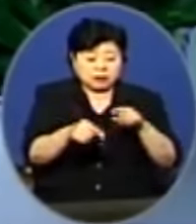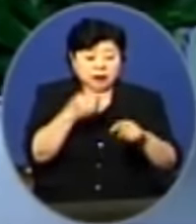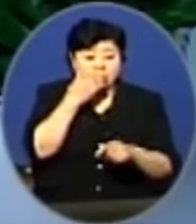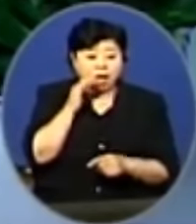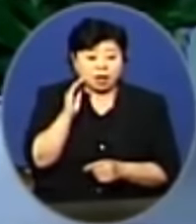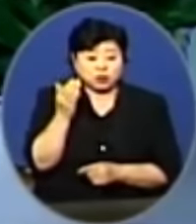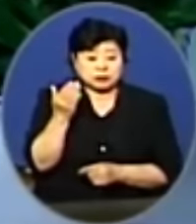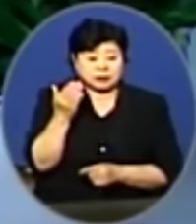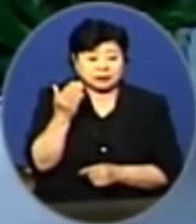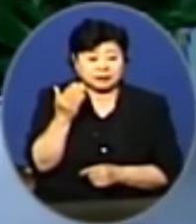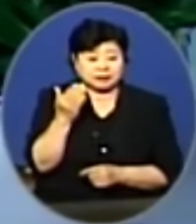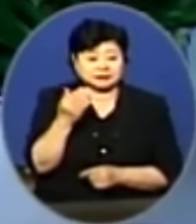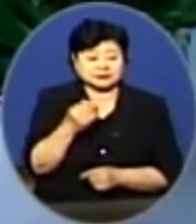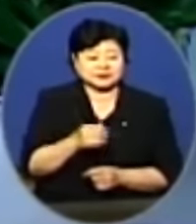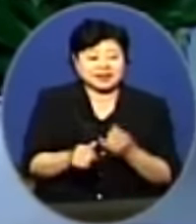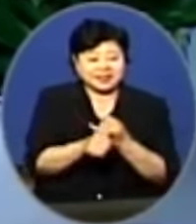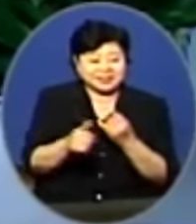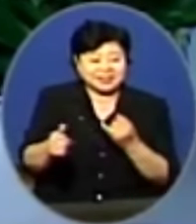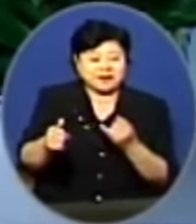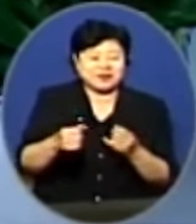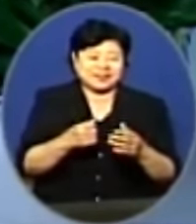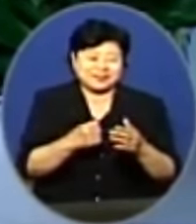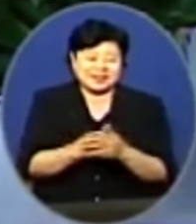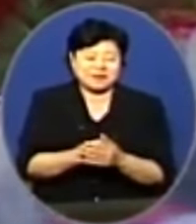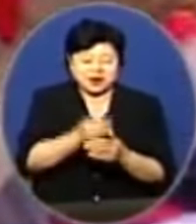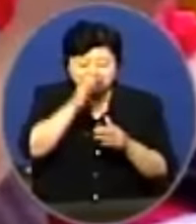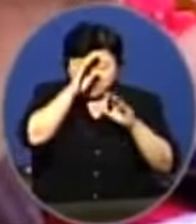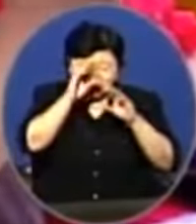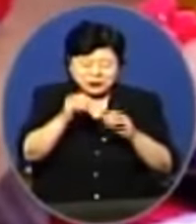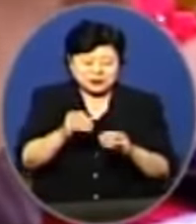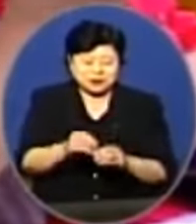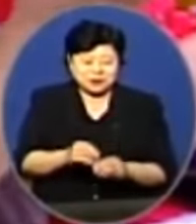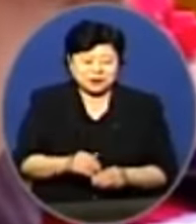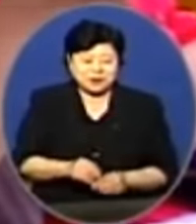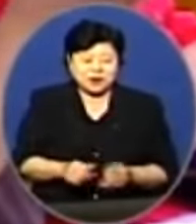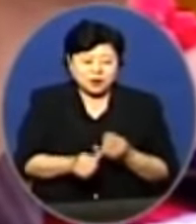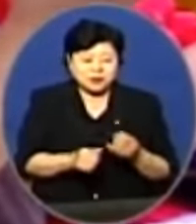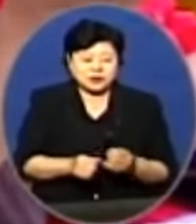걸어지거든요. 그래서 남편의 덕분에 병이 나버렸습니다.